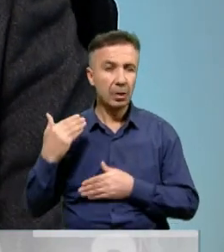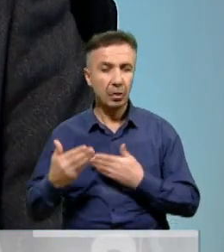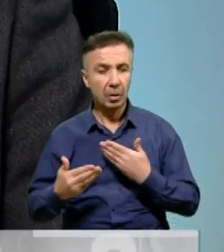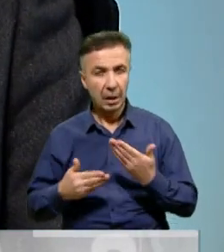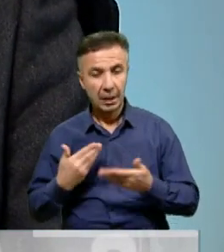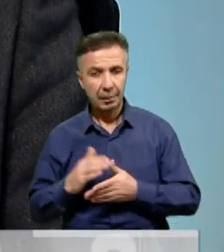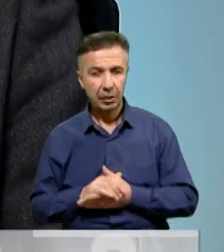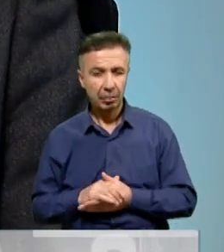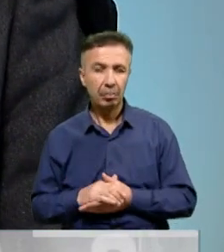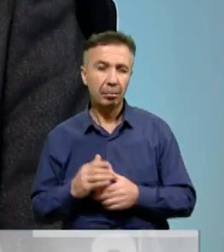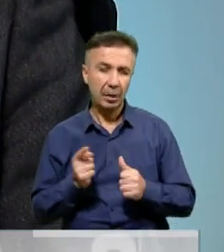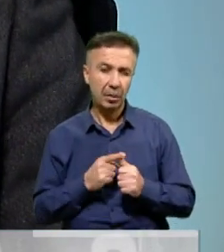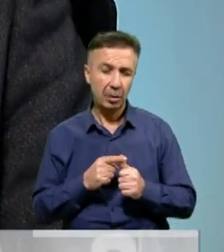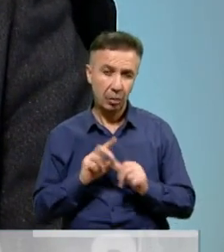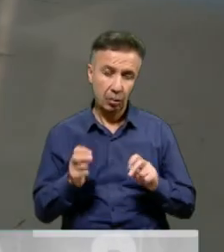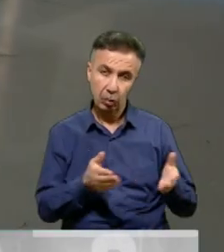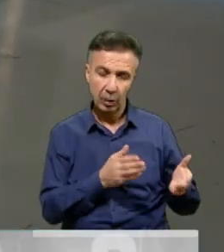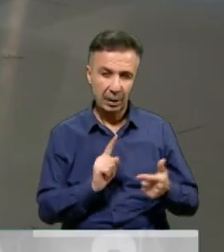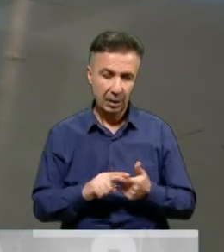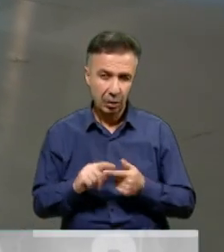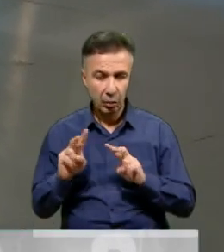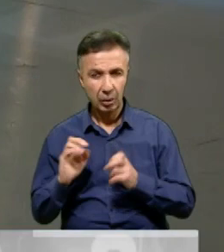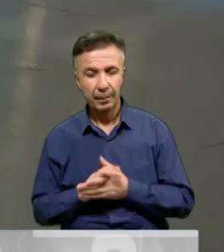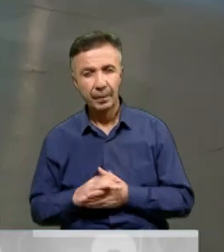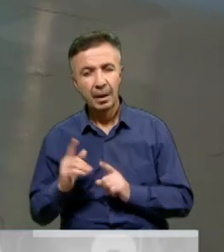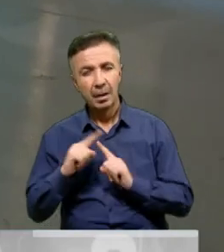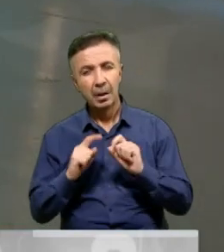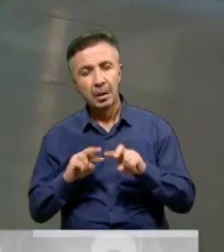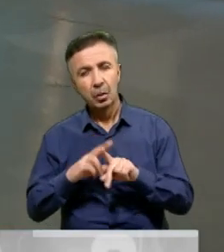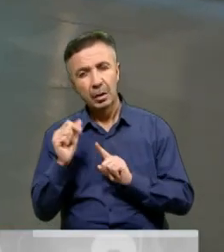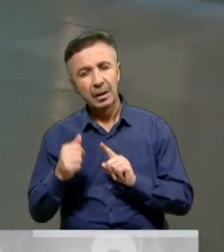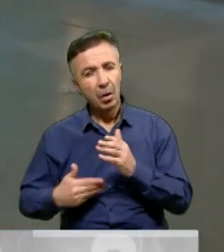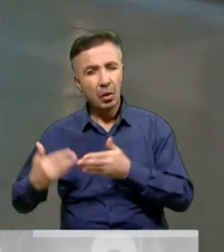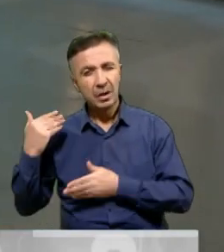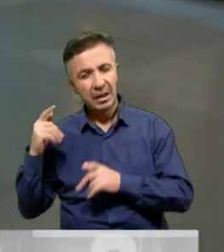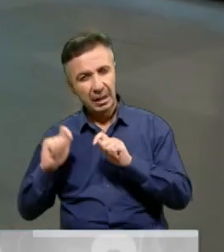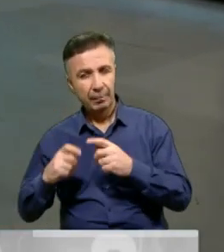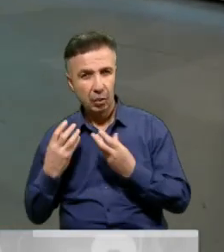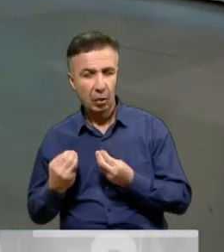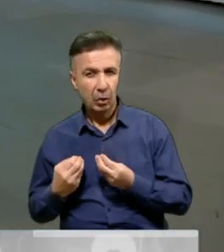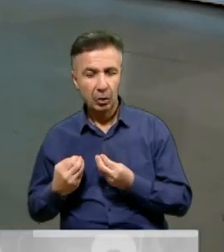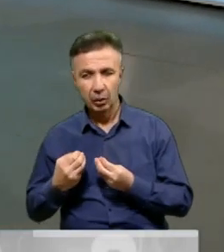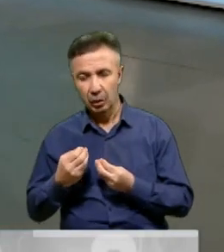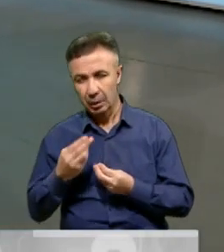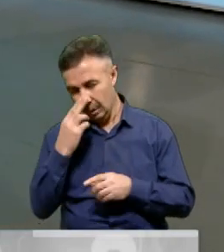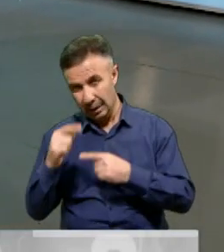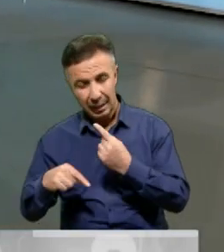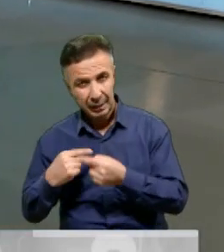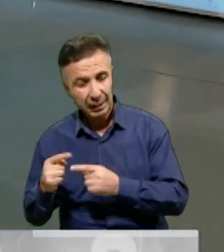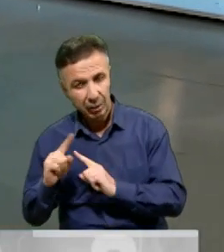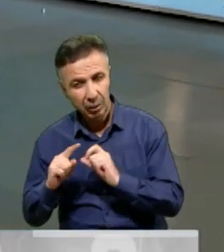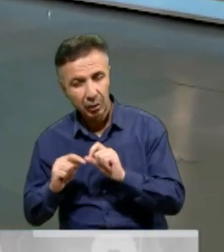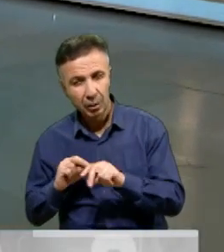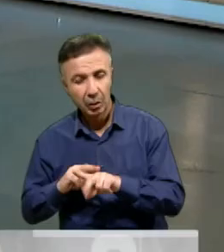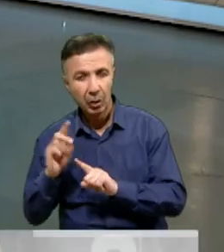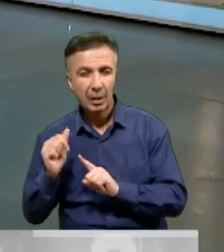Bu birinci husus. İkinci husus ise TOKİ'nin öteden beri uygulamış olduğu geleneksel TOKİ